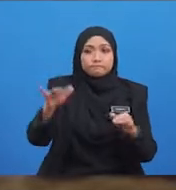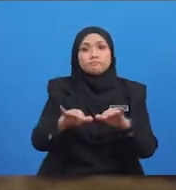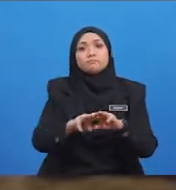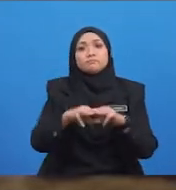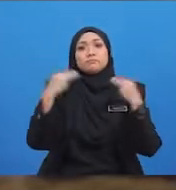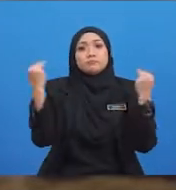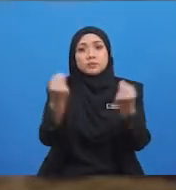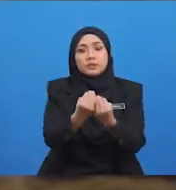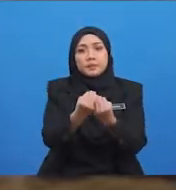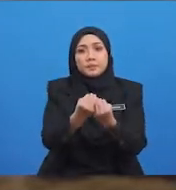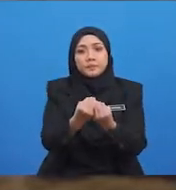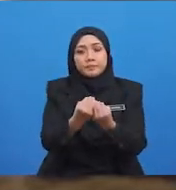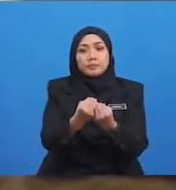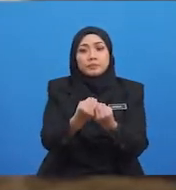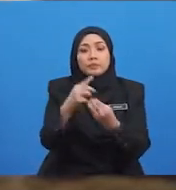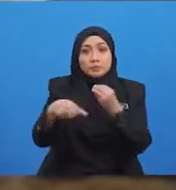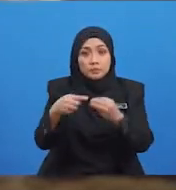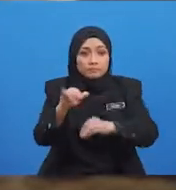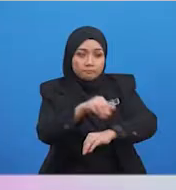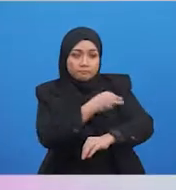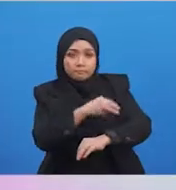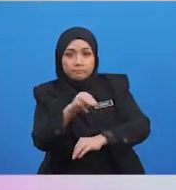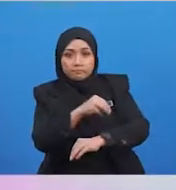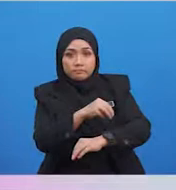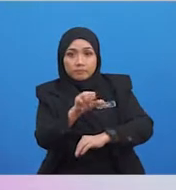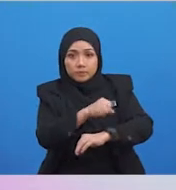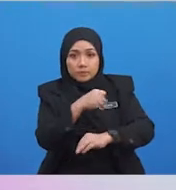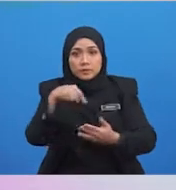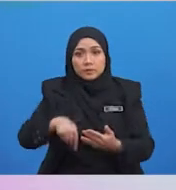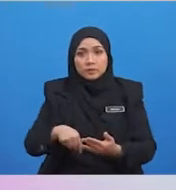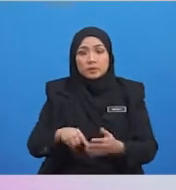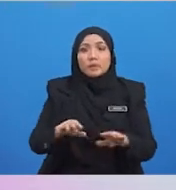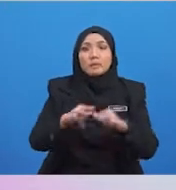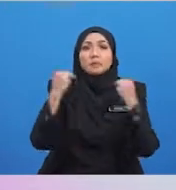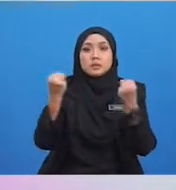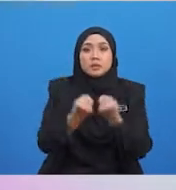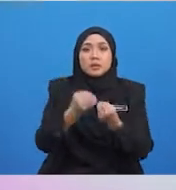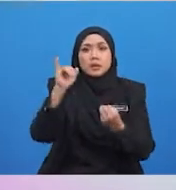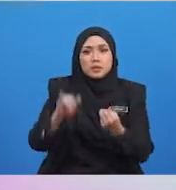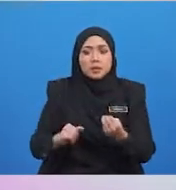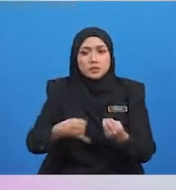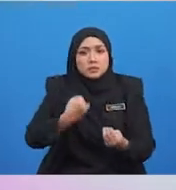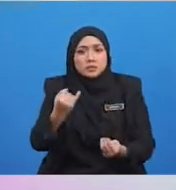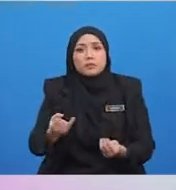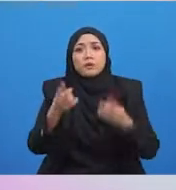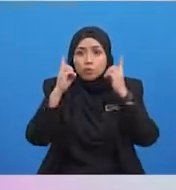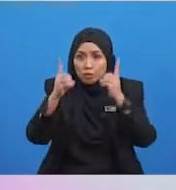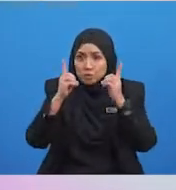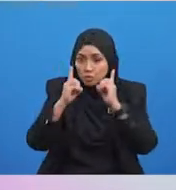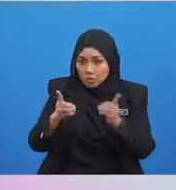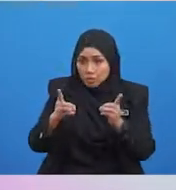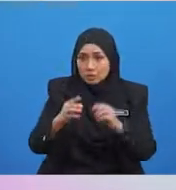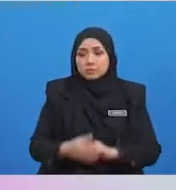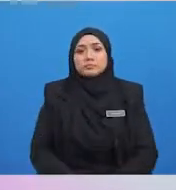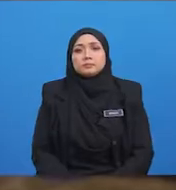berdasarkan sajak sejadah rindu ini ialah masyarakat yang menginsafi dosa-dosanya.